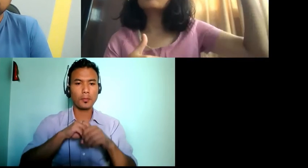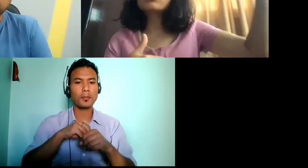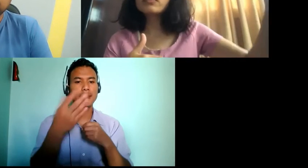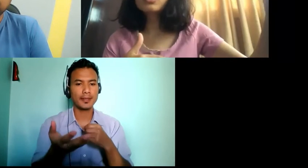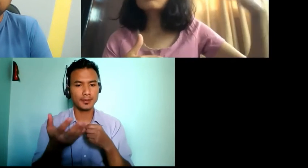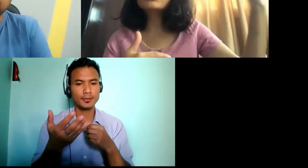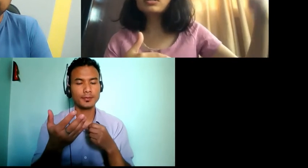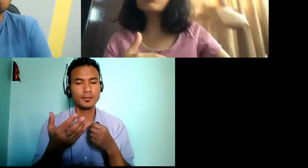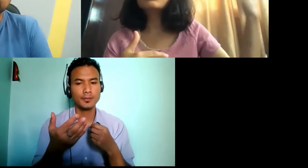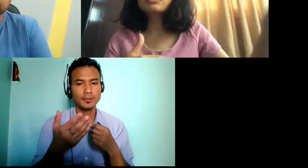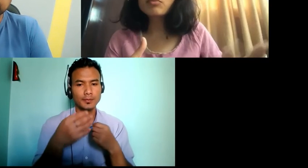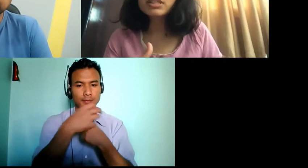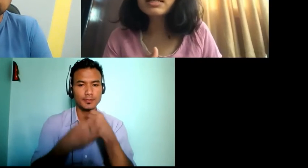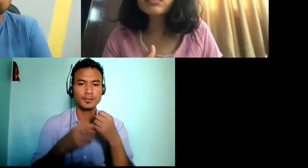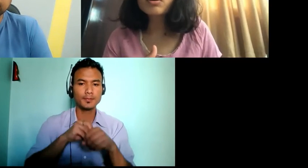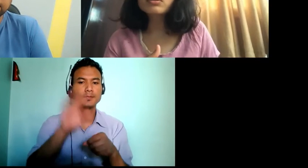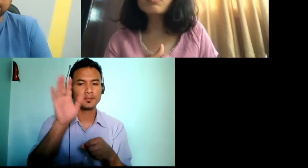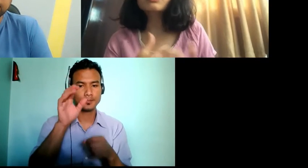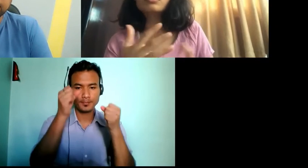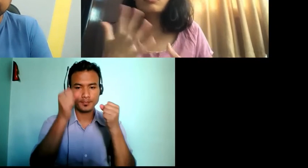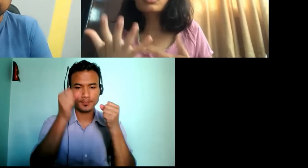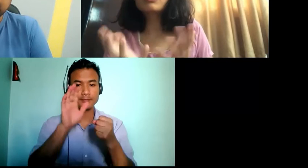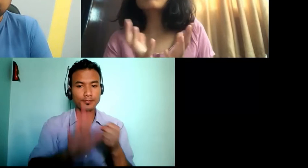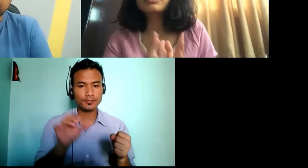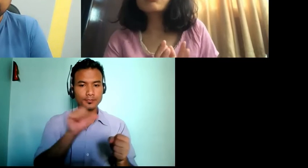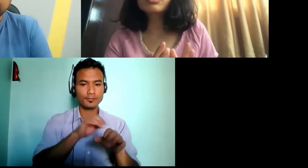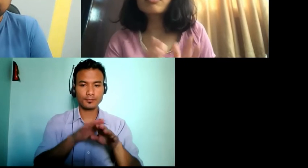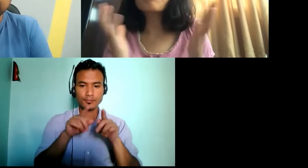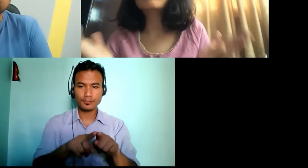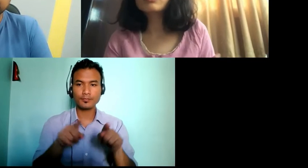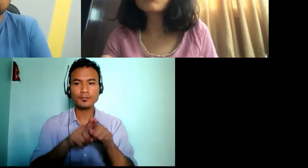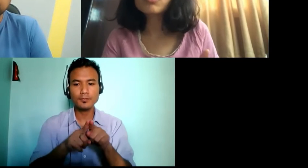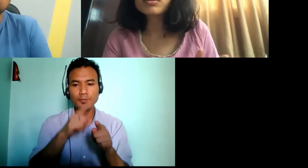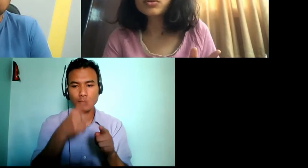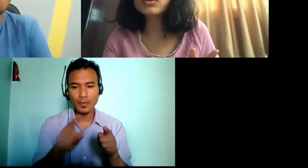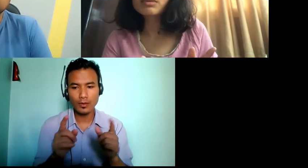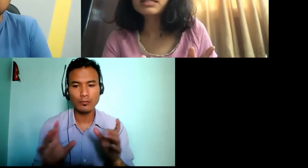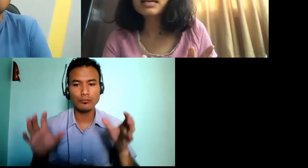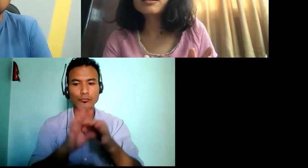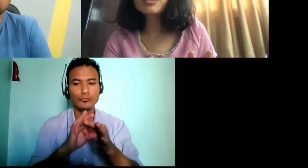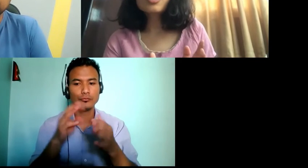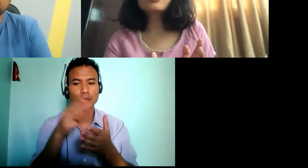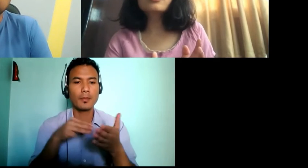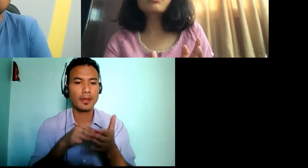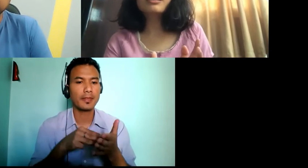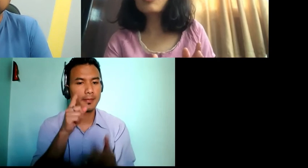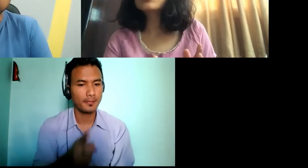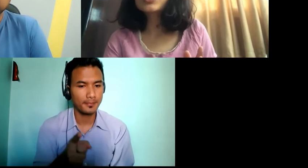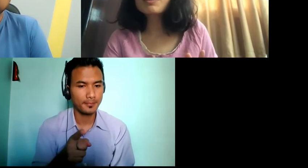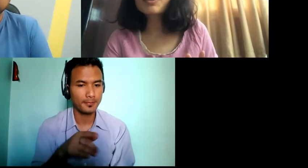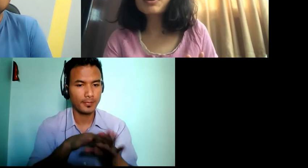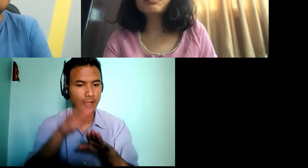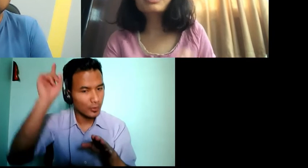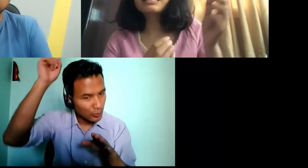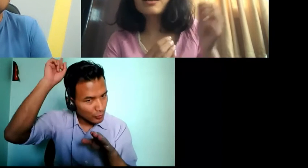न आउट अफ कन्ट्री नै विदेशमा बसिराख्नु भएको छ, उहाँहरूसँग पनि एउटा कनेक्ट गर्ने एउटा माध्यम भएको छ सोसियल मिडिया होइन. जस्तै अब धेरै